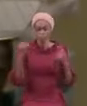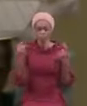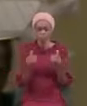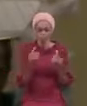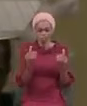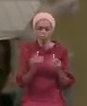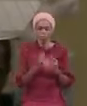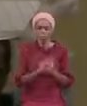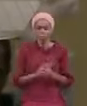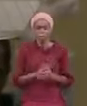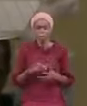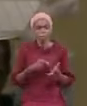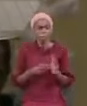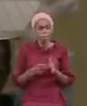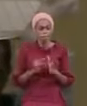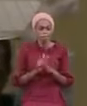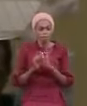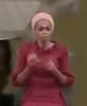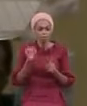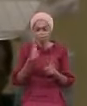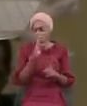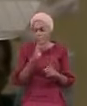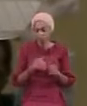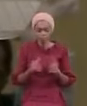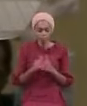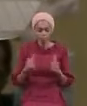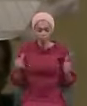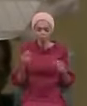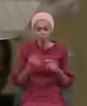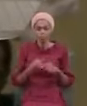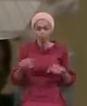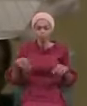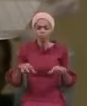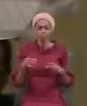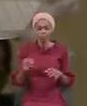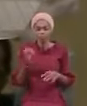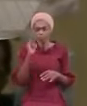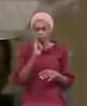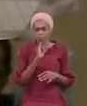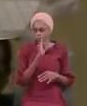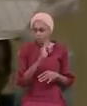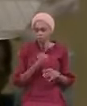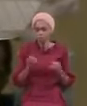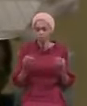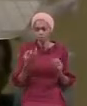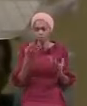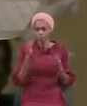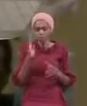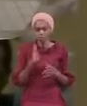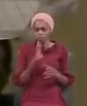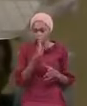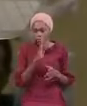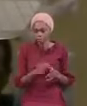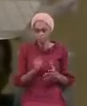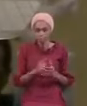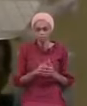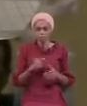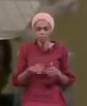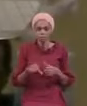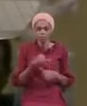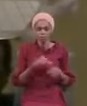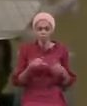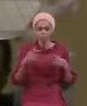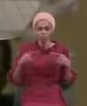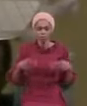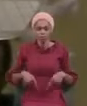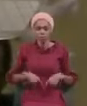détachée de la congrégation plusieurs peuvent être en communion avec les hommes physiques mais